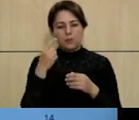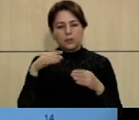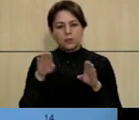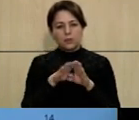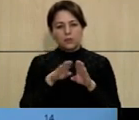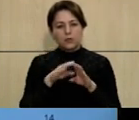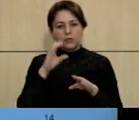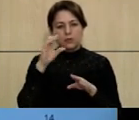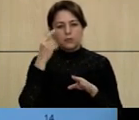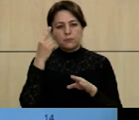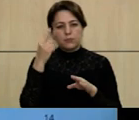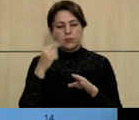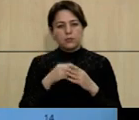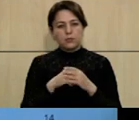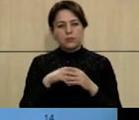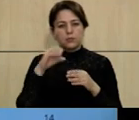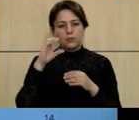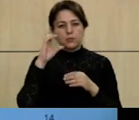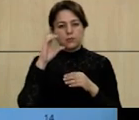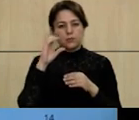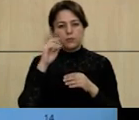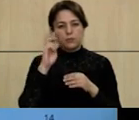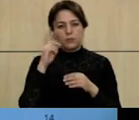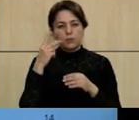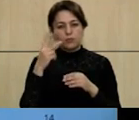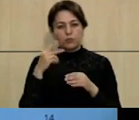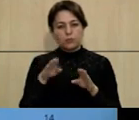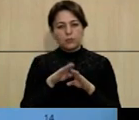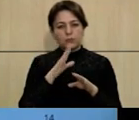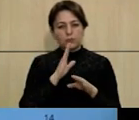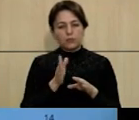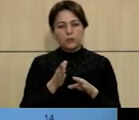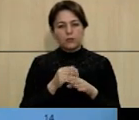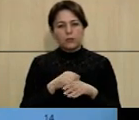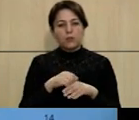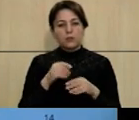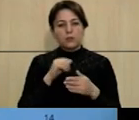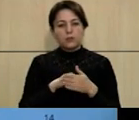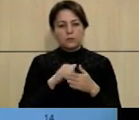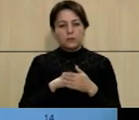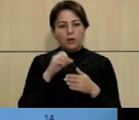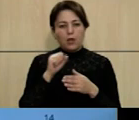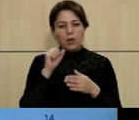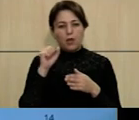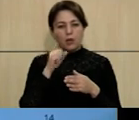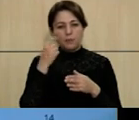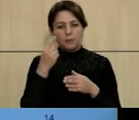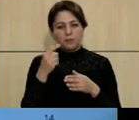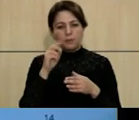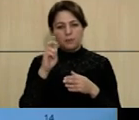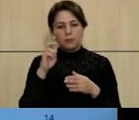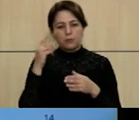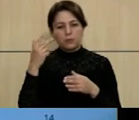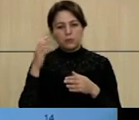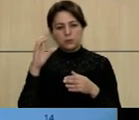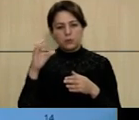ekan C1 C1 B3 ga mana. Chunki mana bu A A1 B3 C1